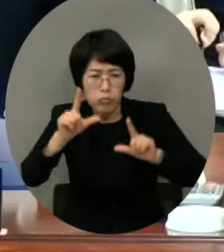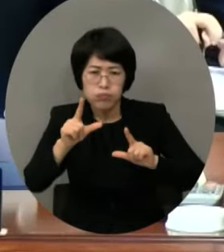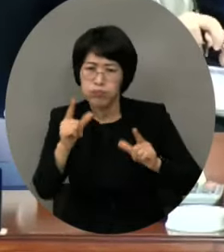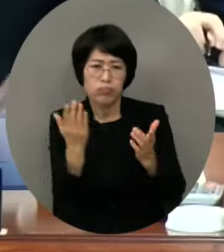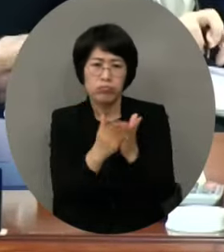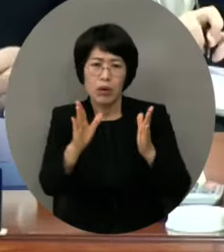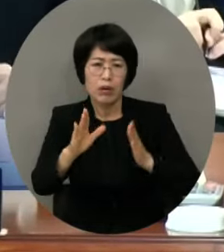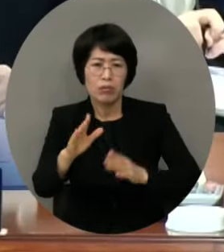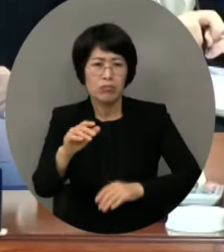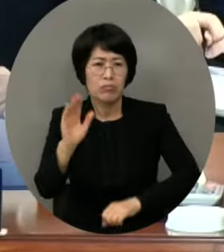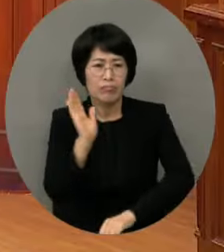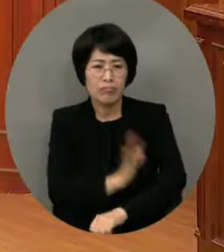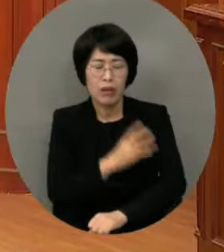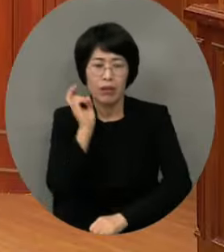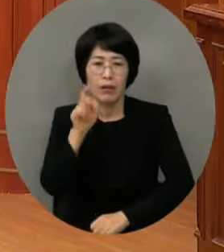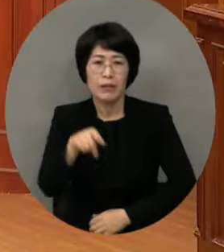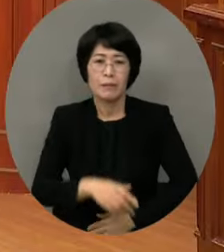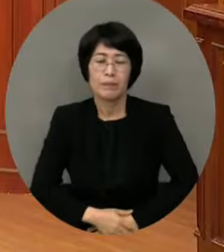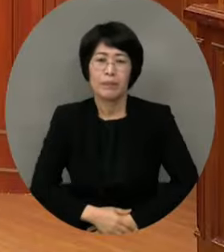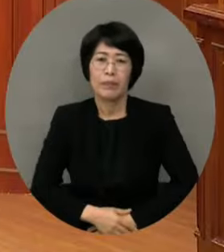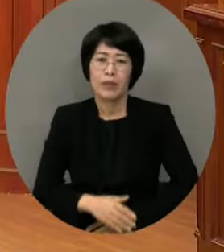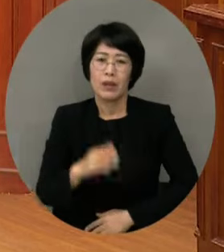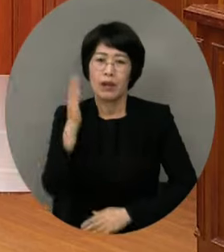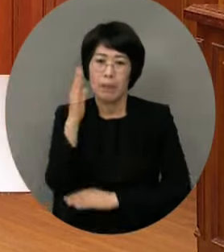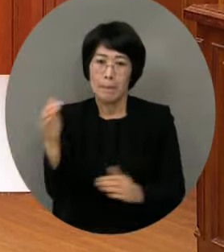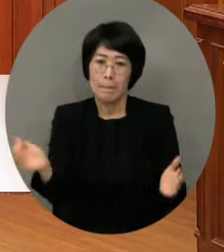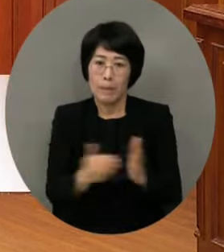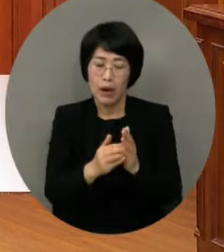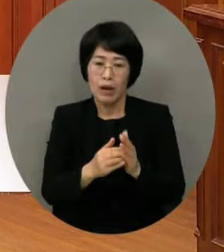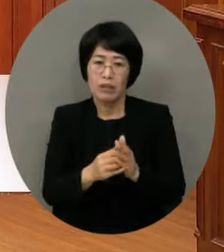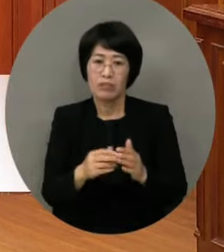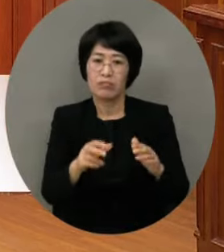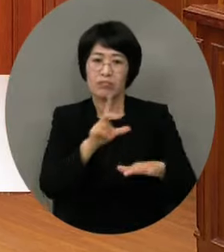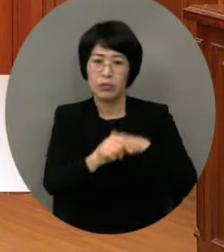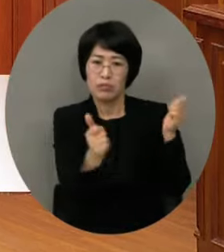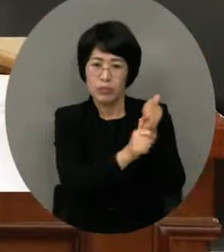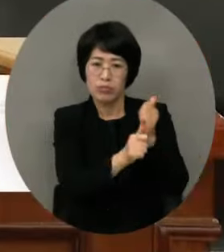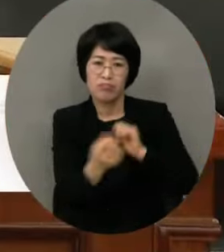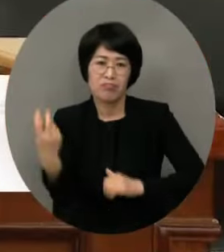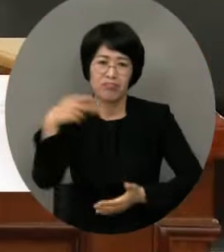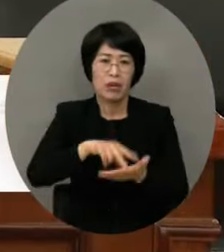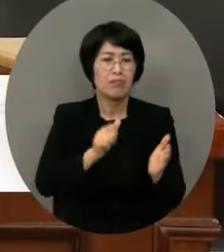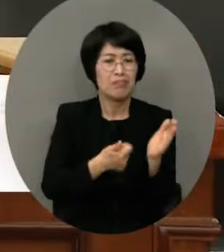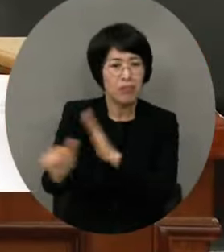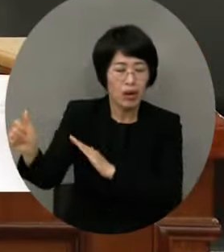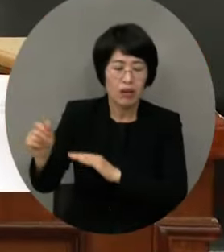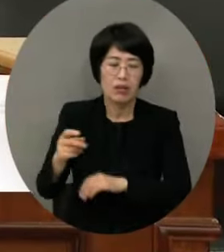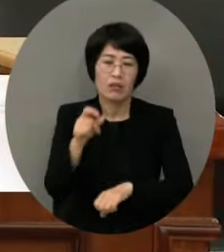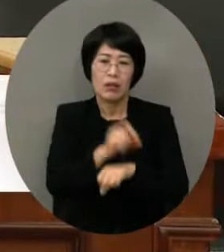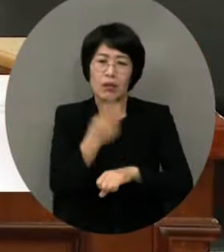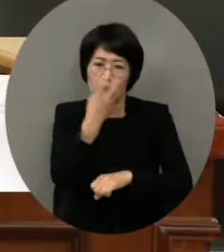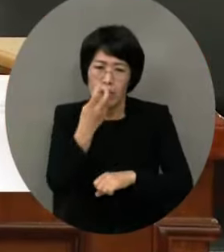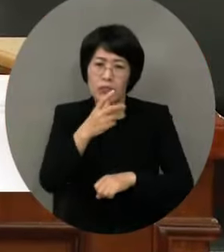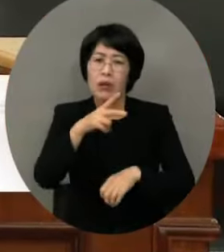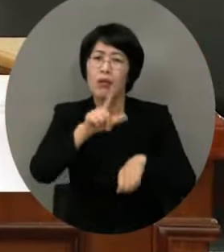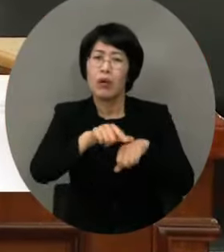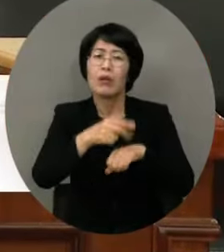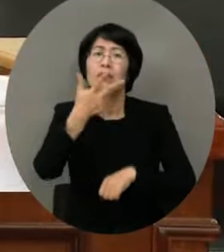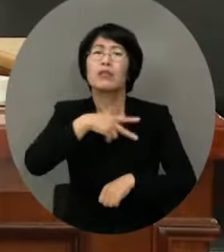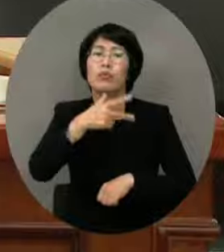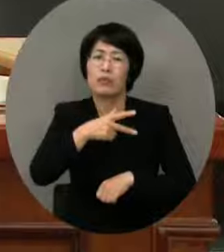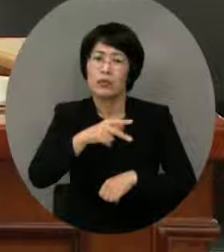부적절하신 것 같습니다. 부군수님 지금. 발언을 마친 부군수가 갑자기 자리를 떠나면서 행감은 7분 동안 중단되며